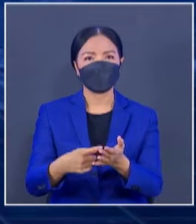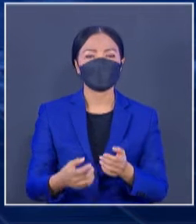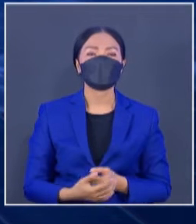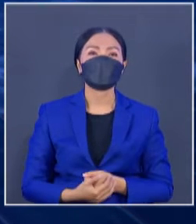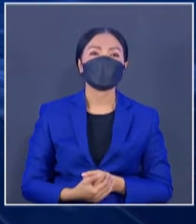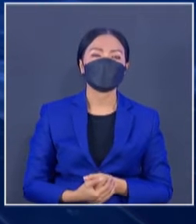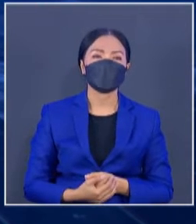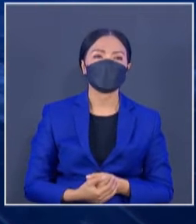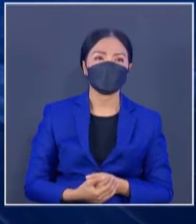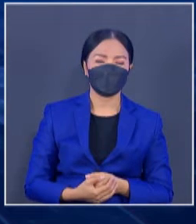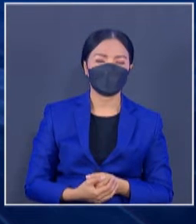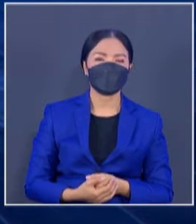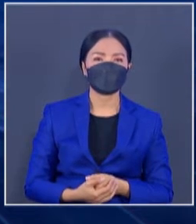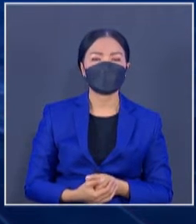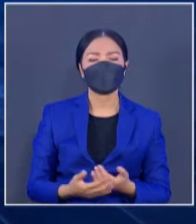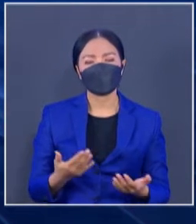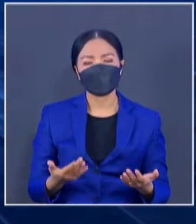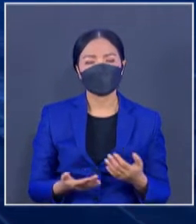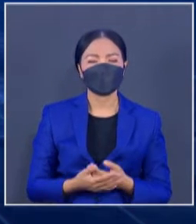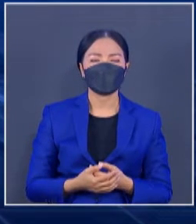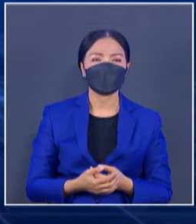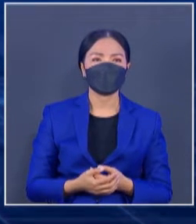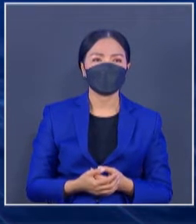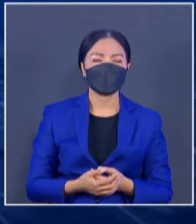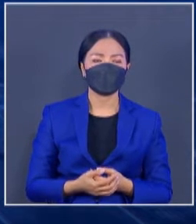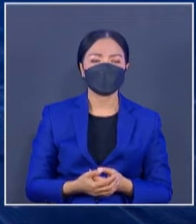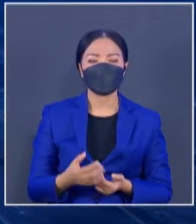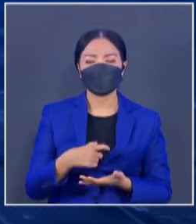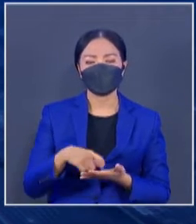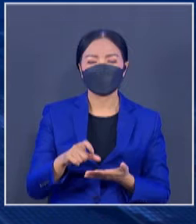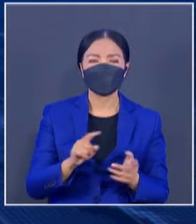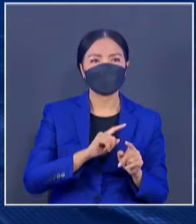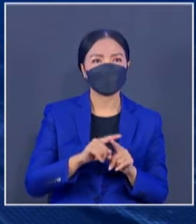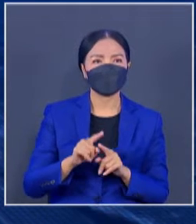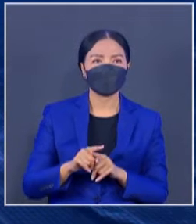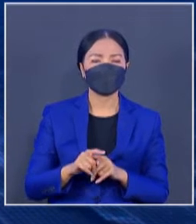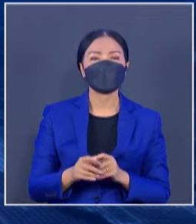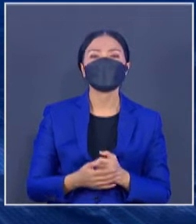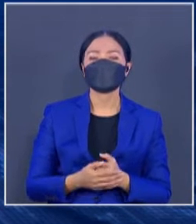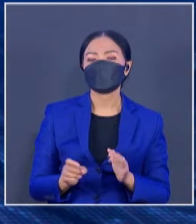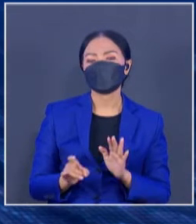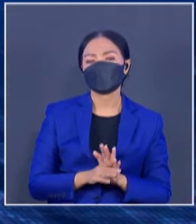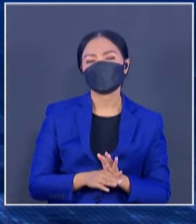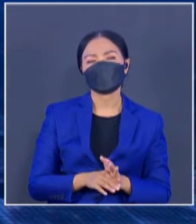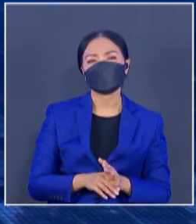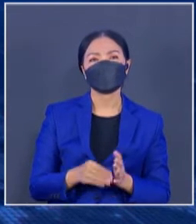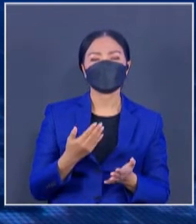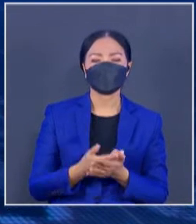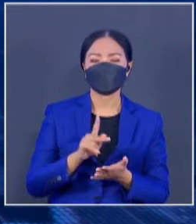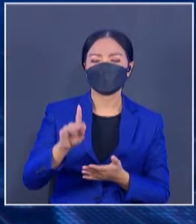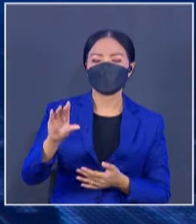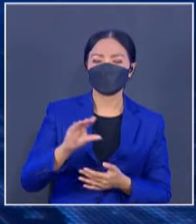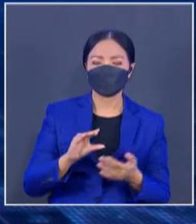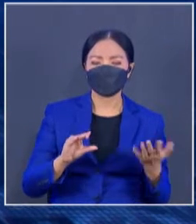รือว่าเพื่อที่จะเดินบัญชีนะคะหรือเพื่อเป็นค่าใช้จ่ายสุดท้ายเงินกู้ก็ไม่ได้แถมเสียเงินให้กับมิจฉา